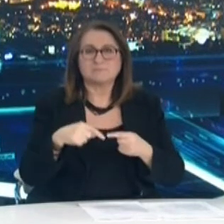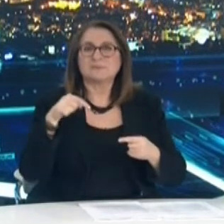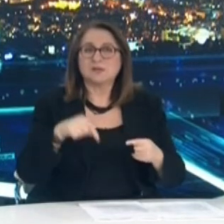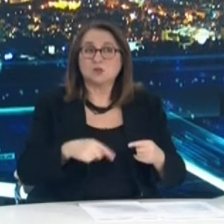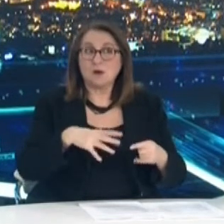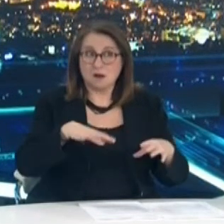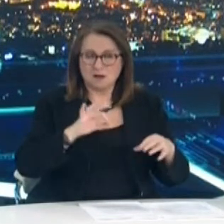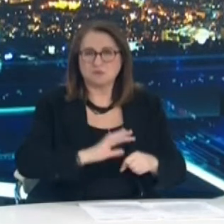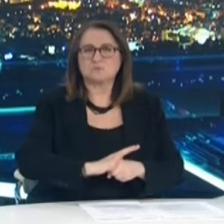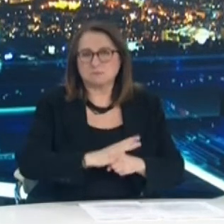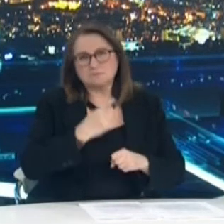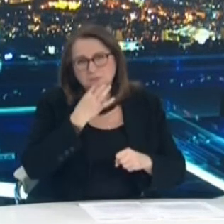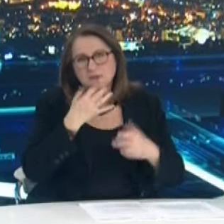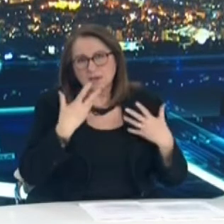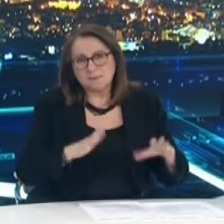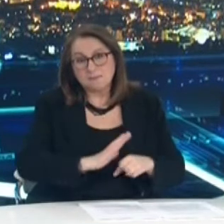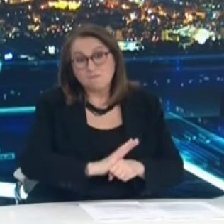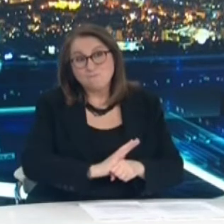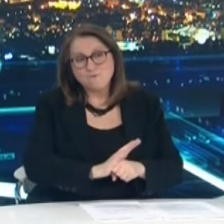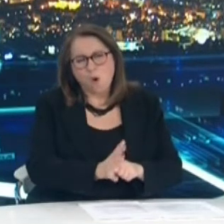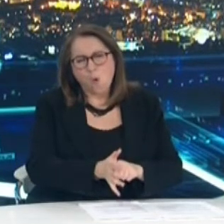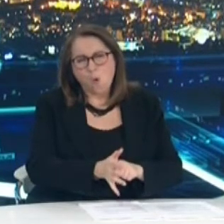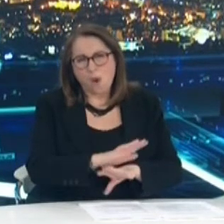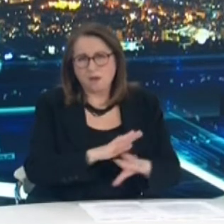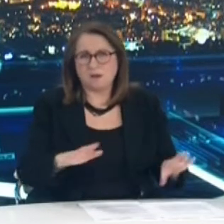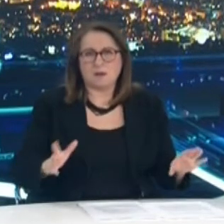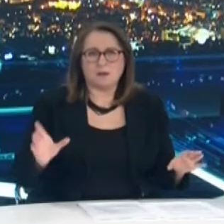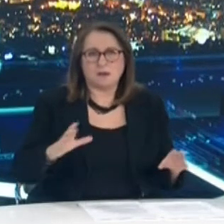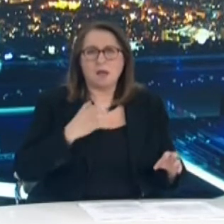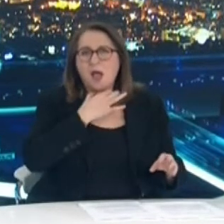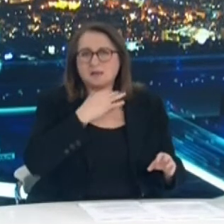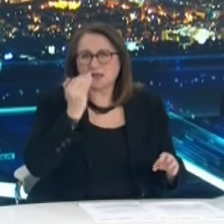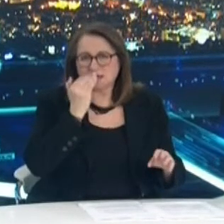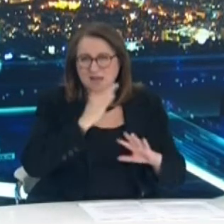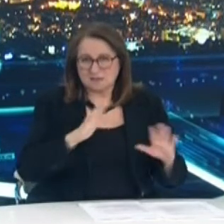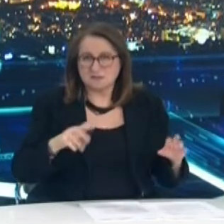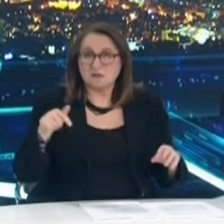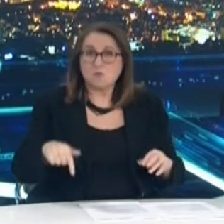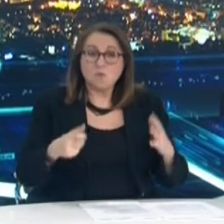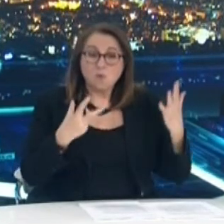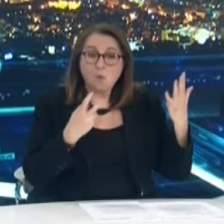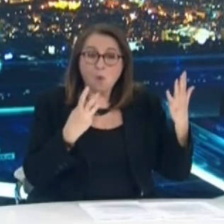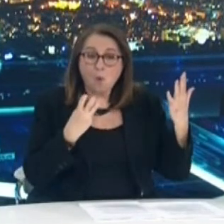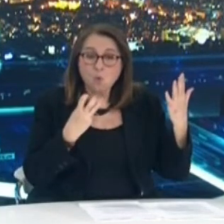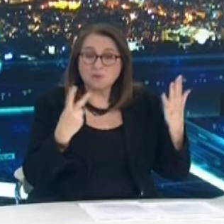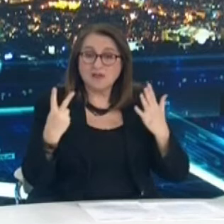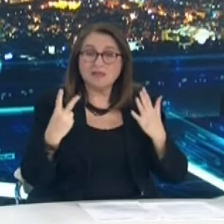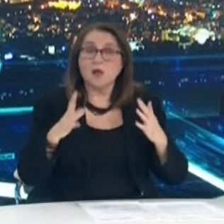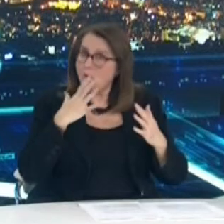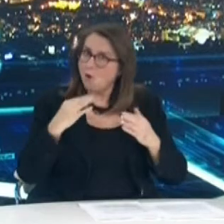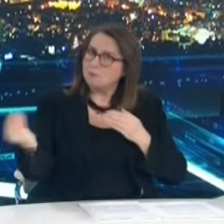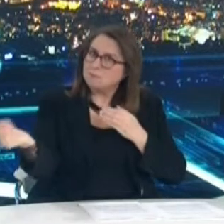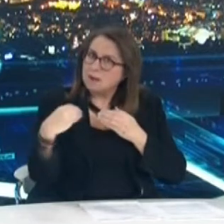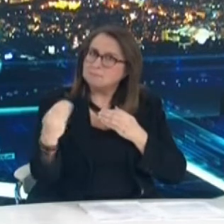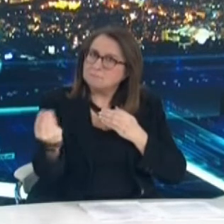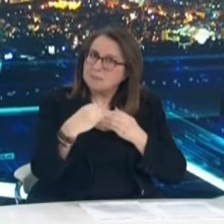Στο 63% στην επικράτεια. Στην Αττική, η πληρότητα αυτή υπολογίζεται στο 87%, παρόλο που έχουν σημαντικά